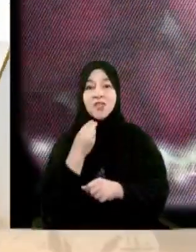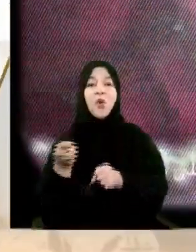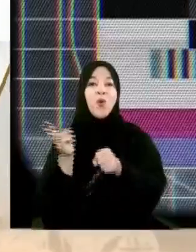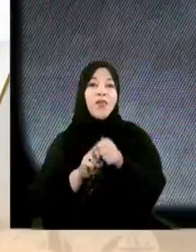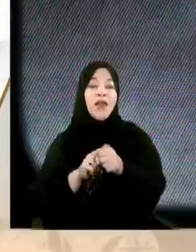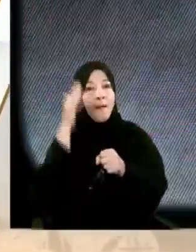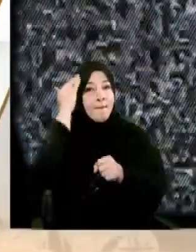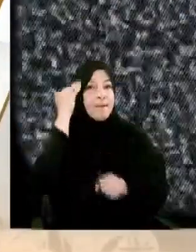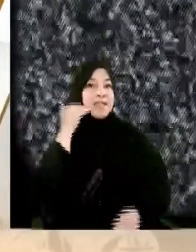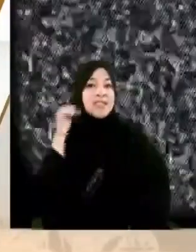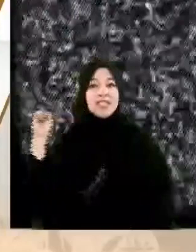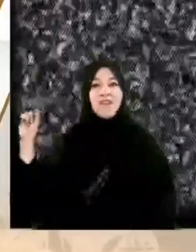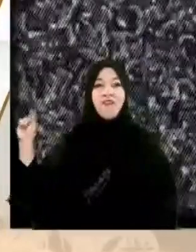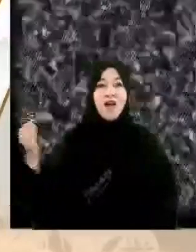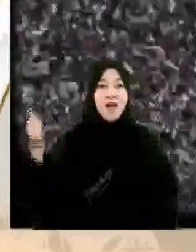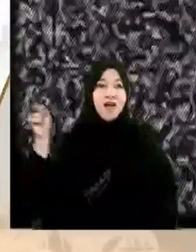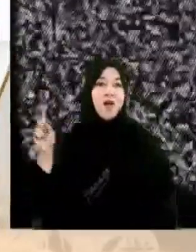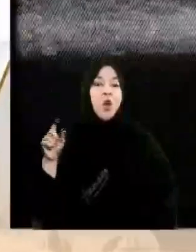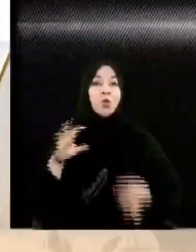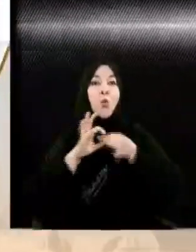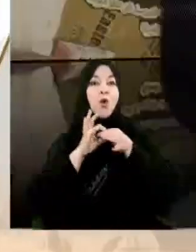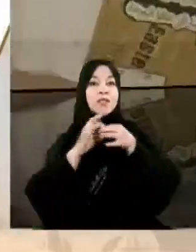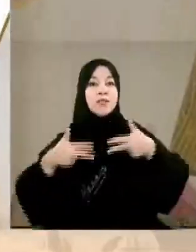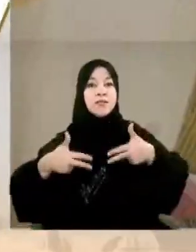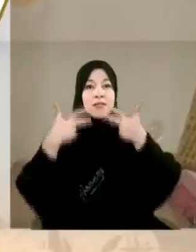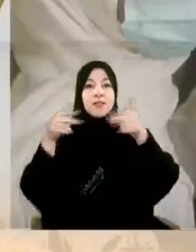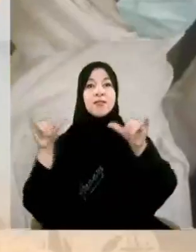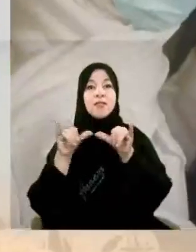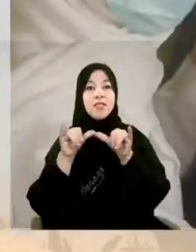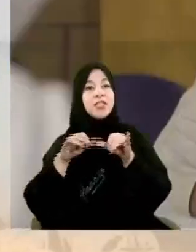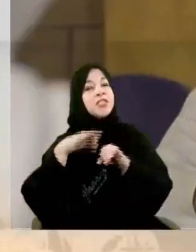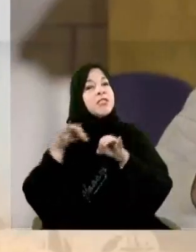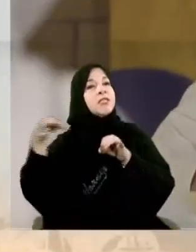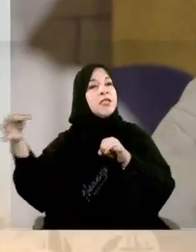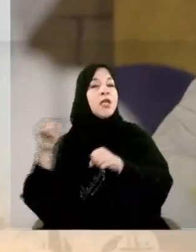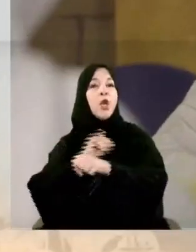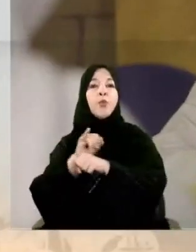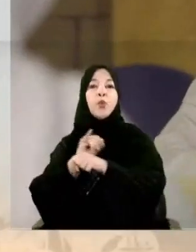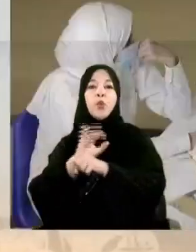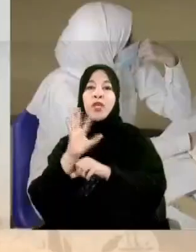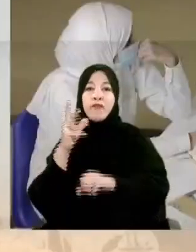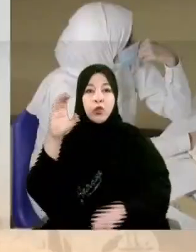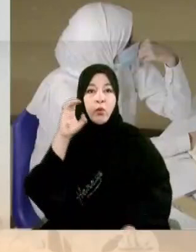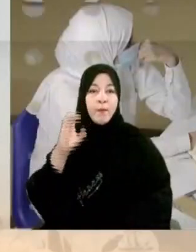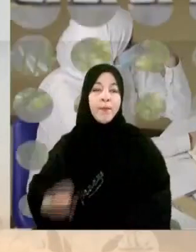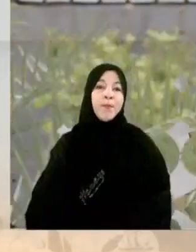للصفاء التي تشاركنا عن طريق الاتصال المرئي. الصفاء، ما هو مشروعك؟ حدثينا عن فكرة هذا المشروع.